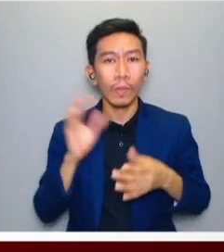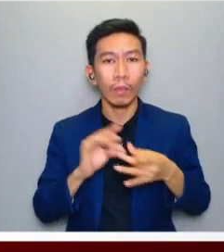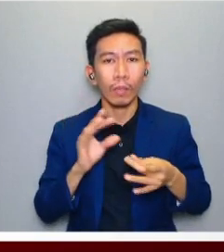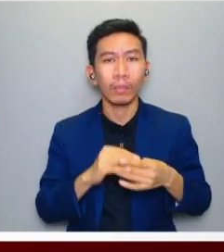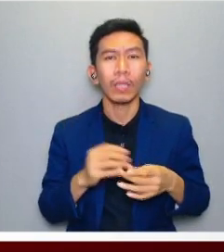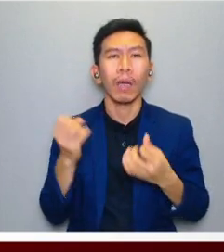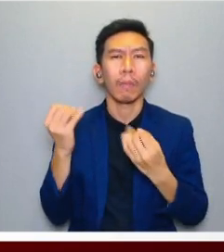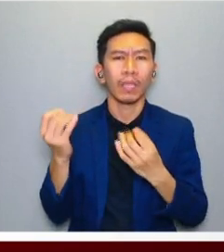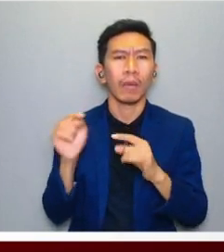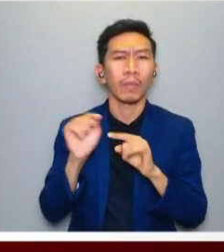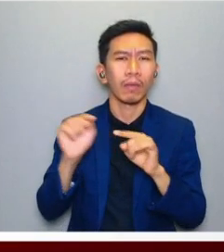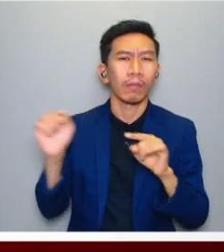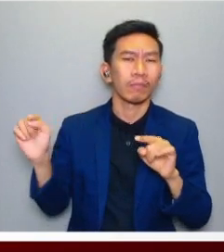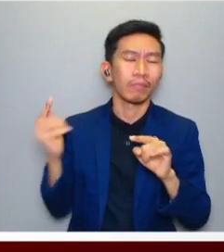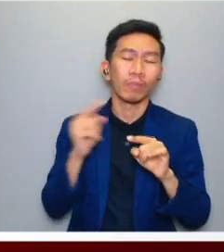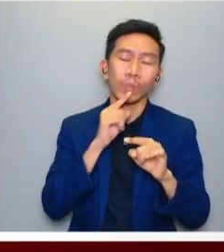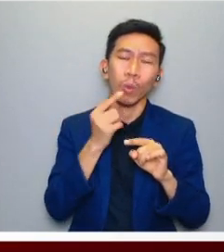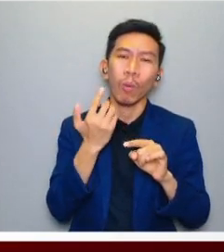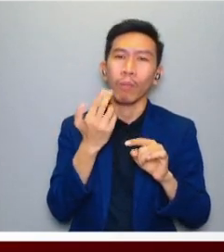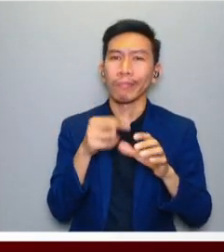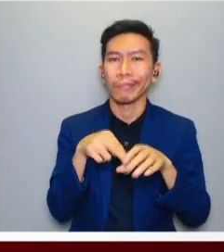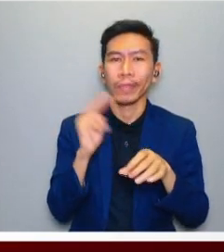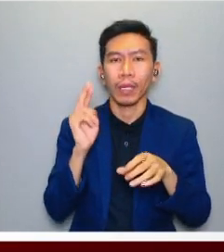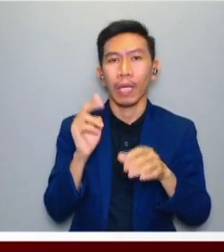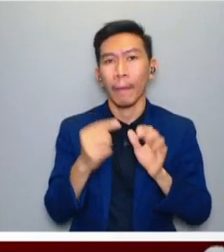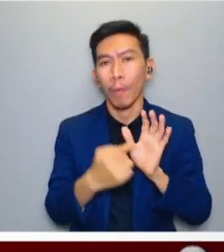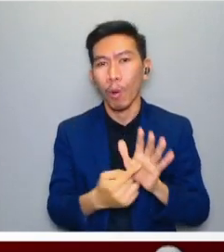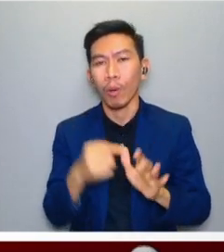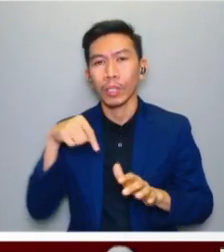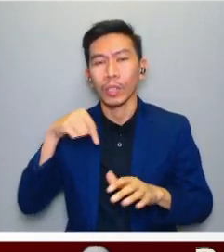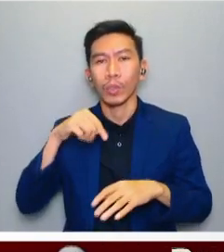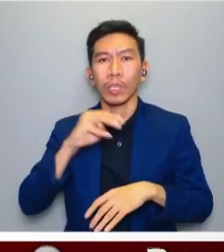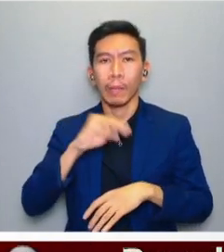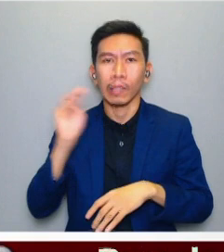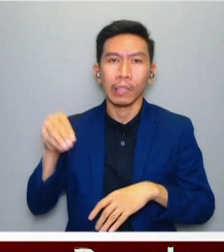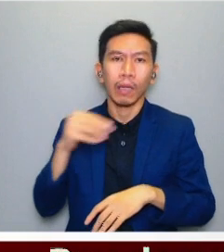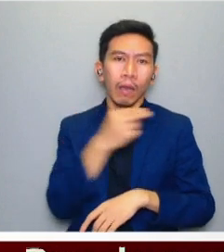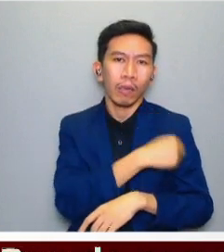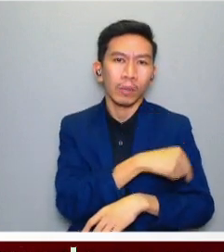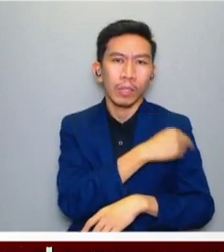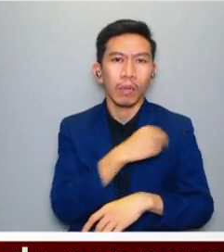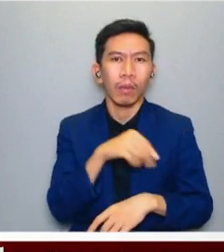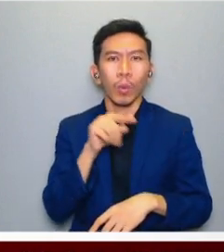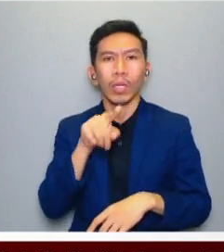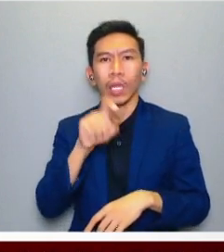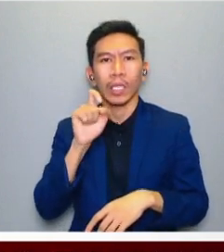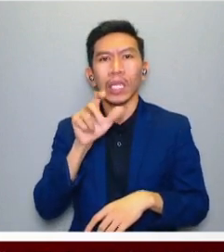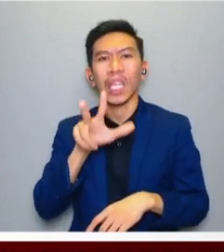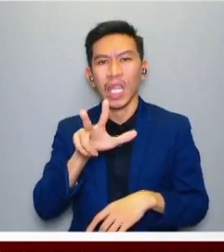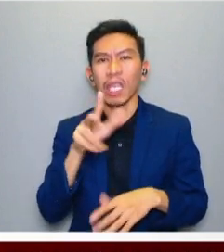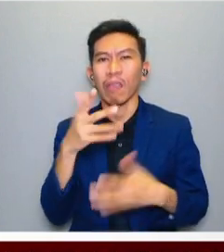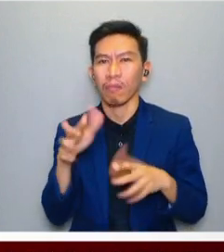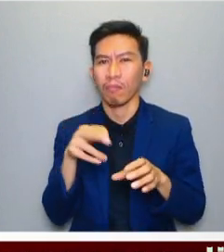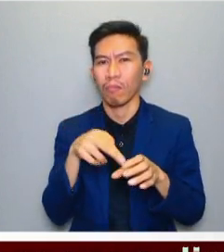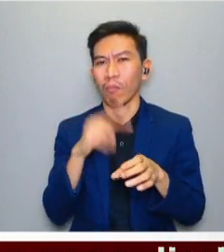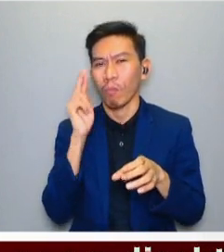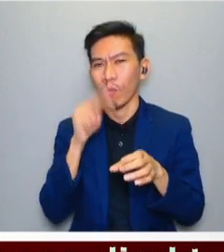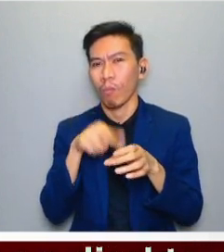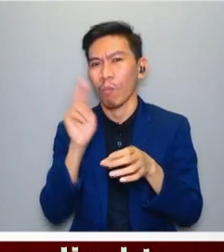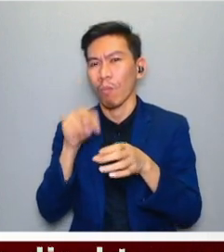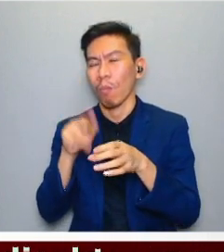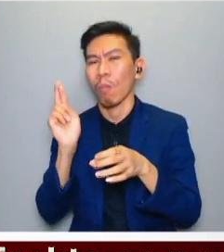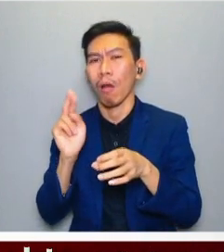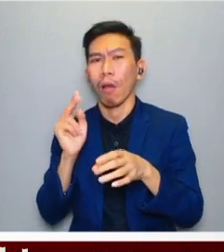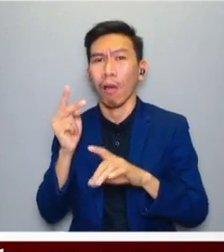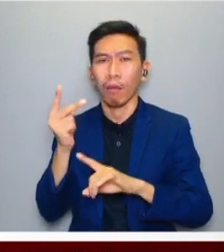isang ospital po dito sa heart ng Manila na nasa 103 na po ang nag-resign in the last